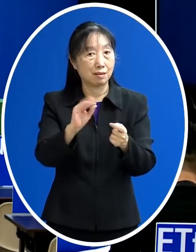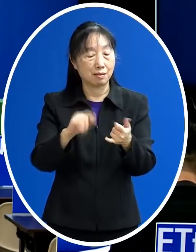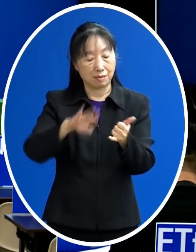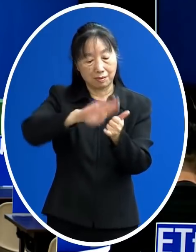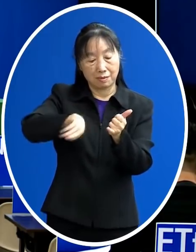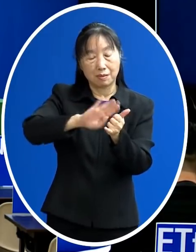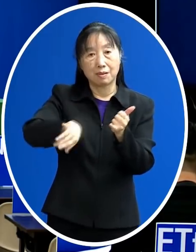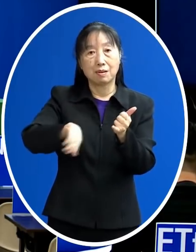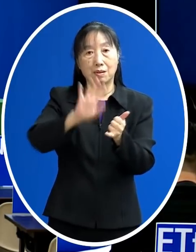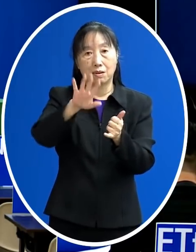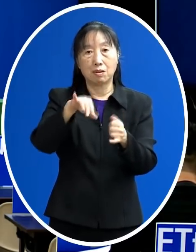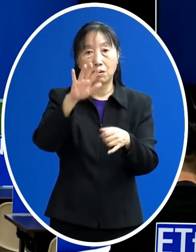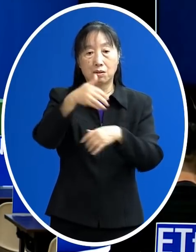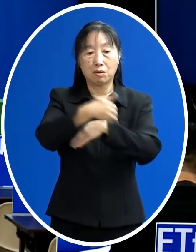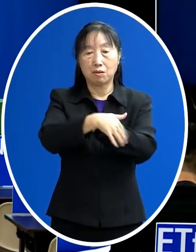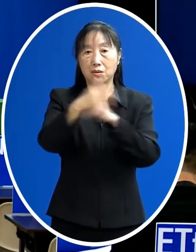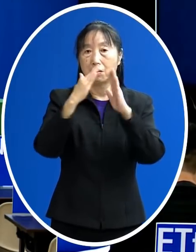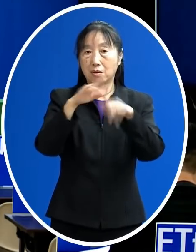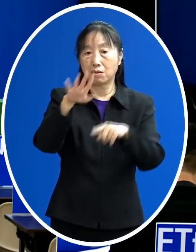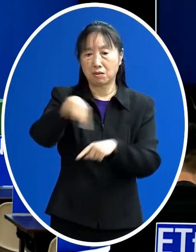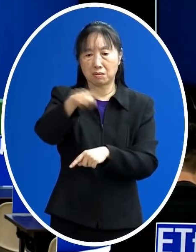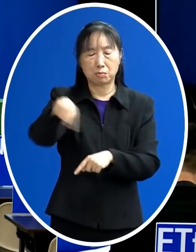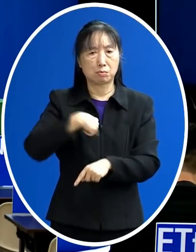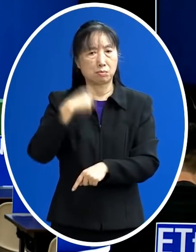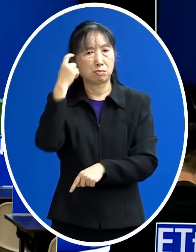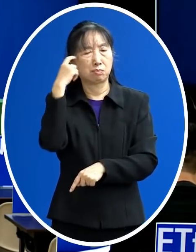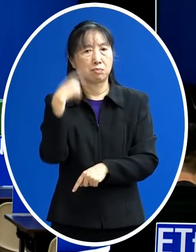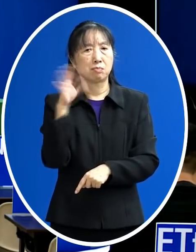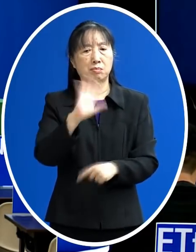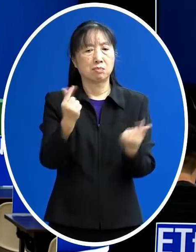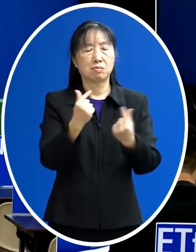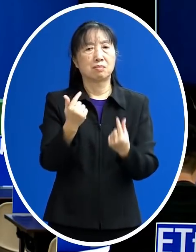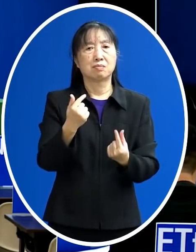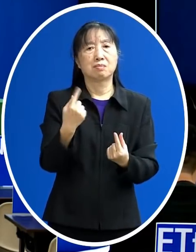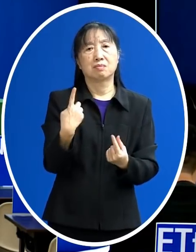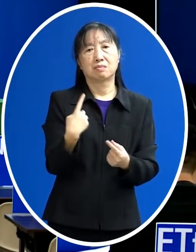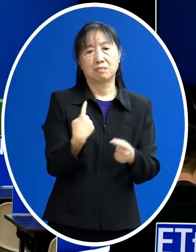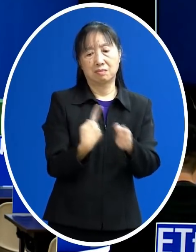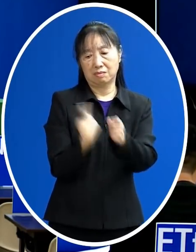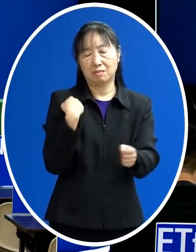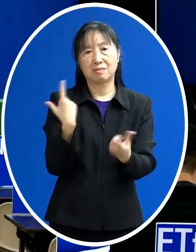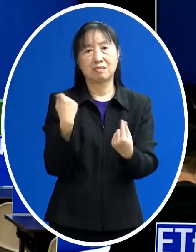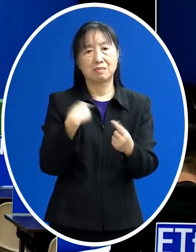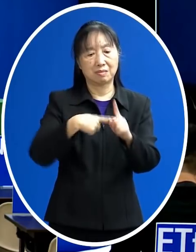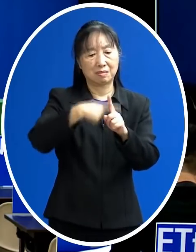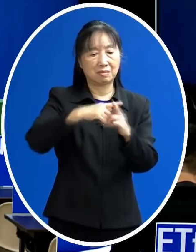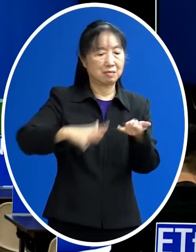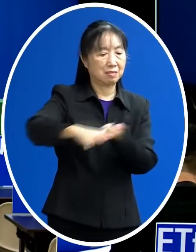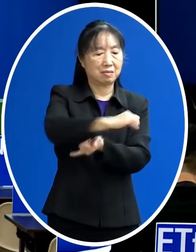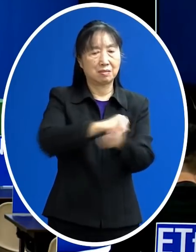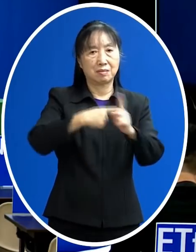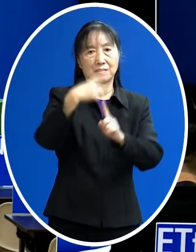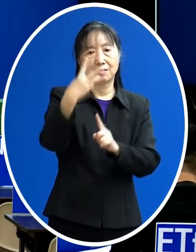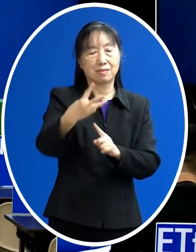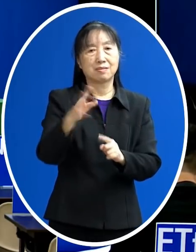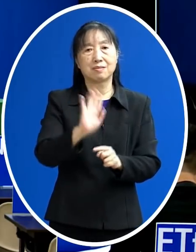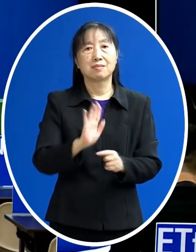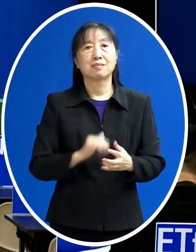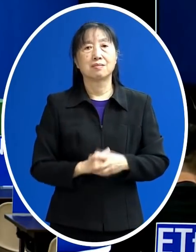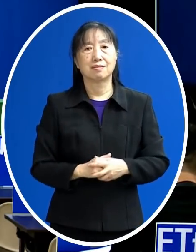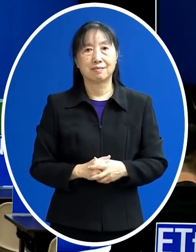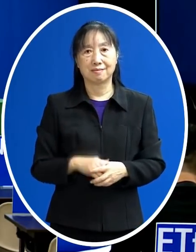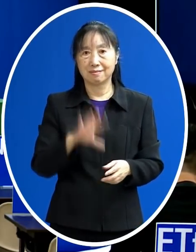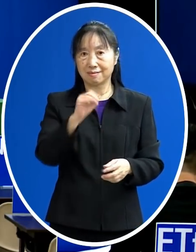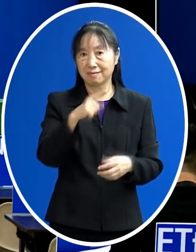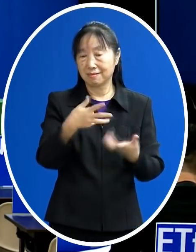南部有一些县市也会觉得说，不太想再像去年这样子，好像拉着全国一起三级警戒。所以部长，你觉得有没有可能